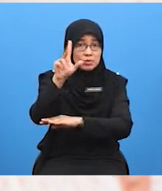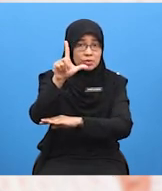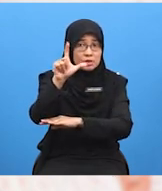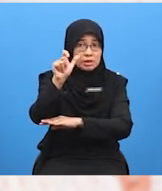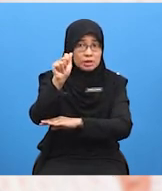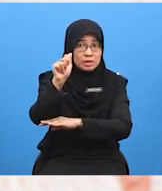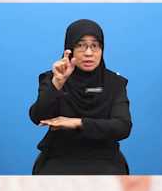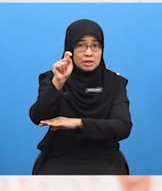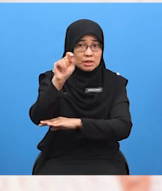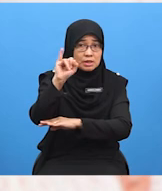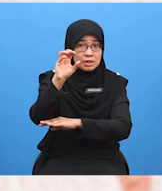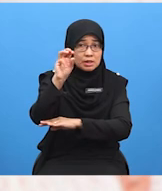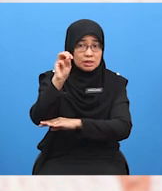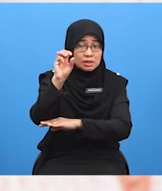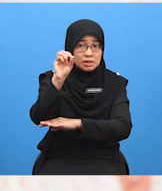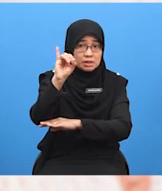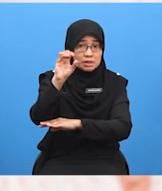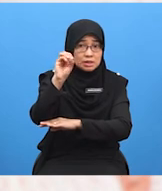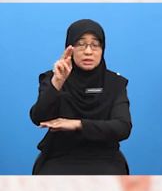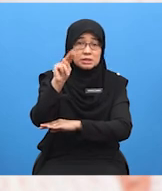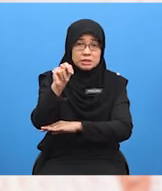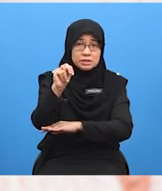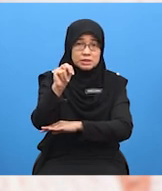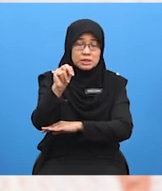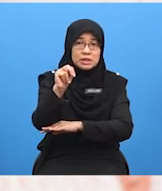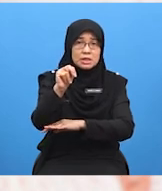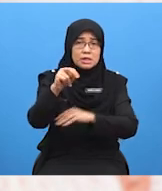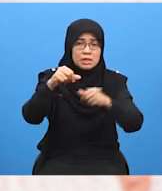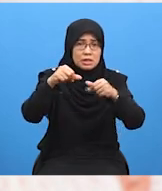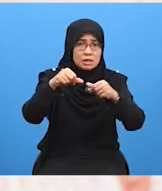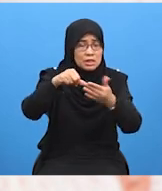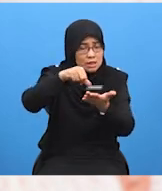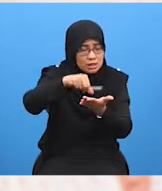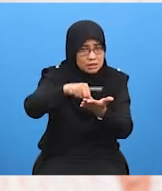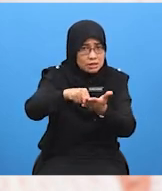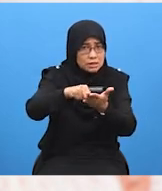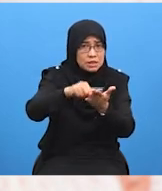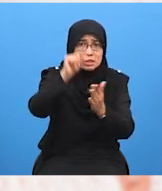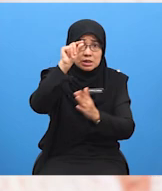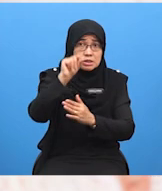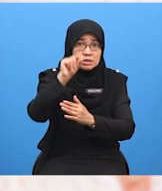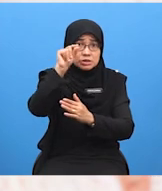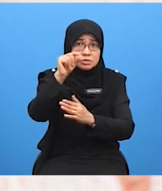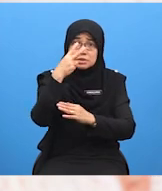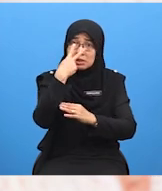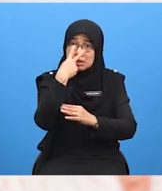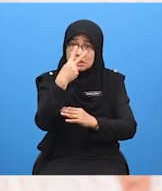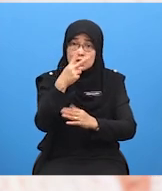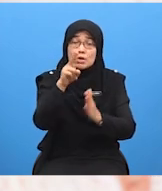Murid boleh menguji liter dengan menekan switch dan lihat perubahan yang berlaku pada